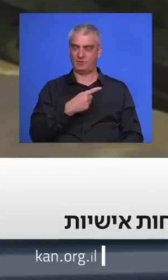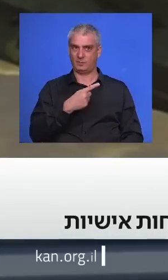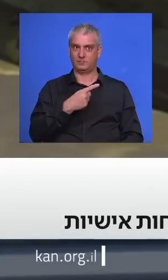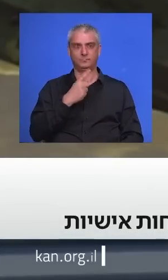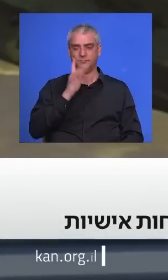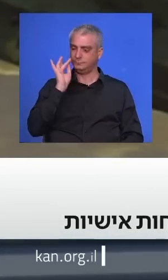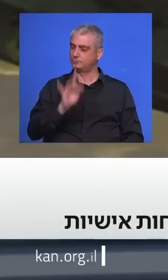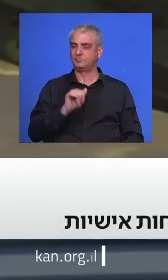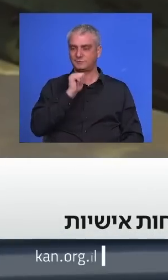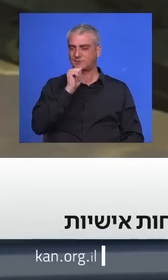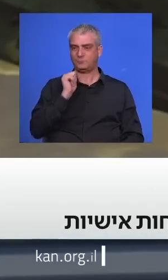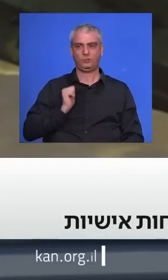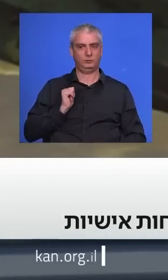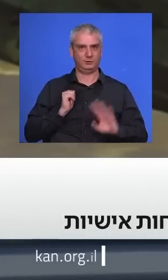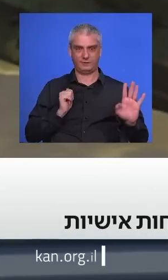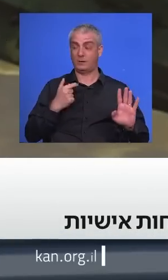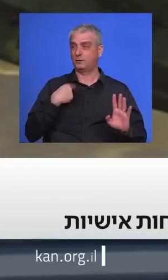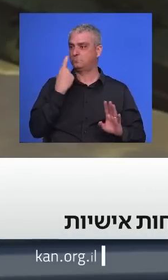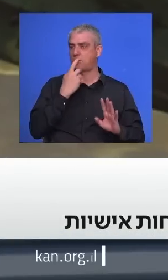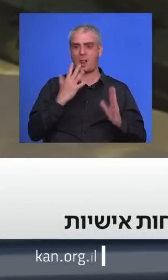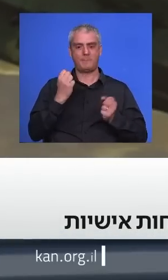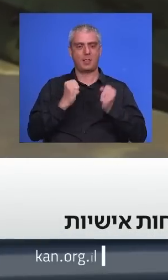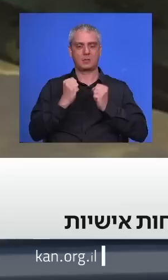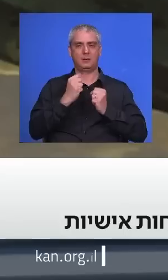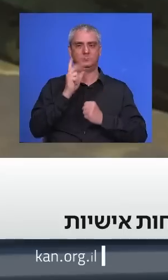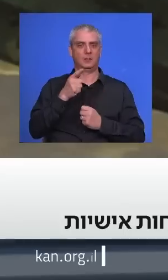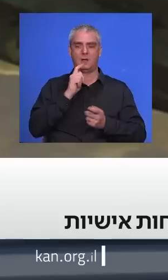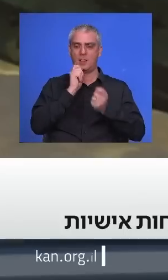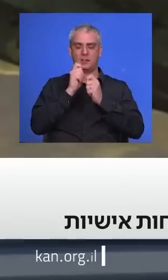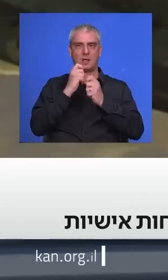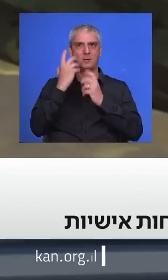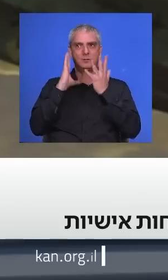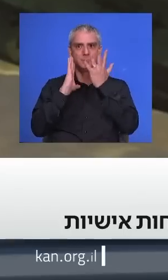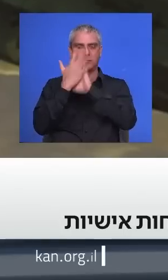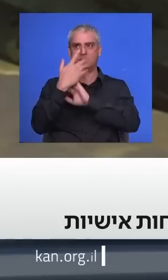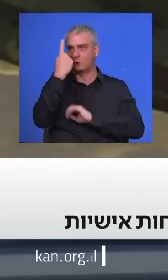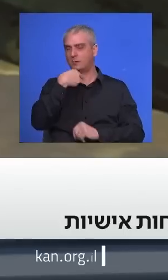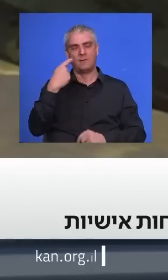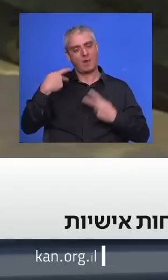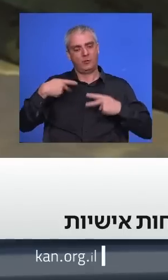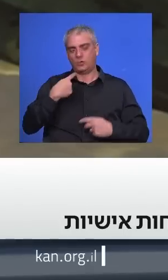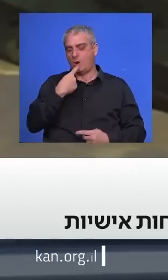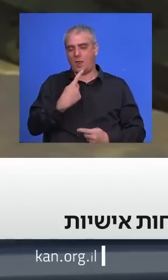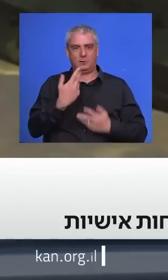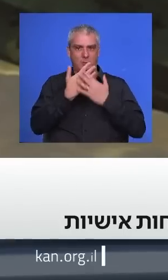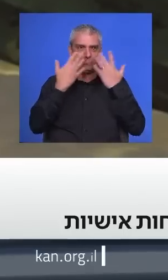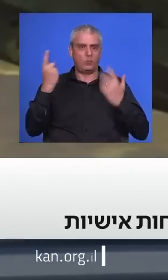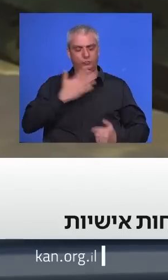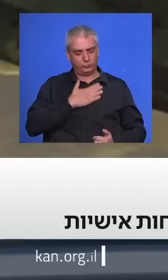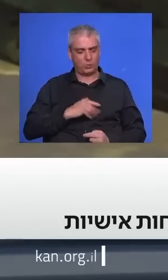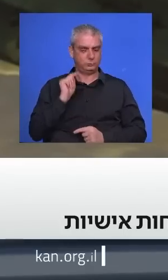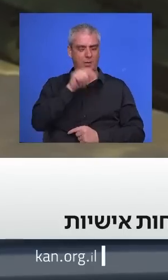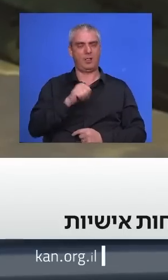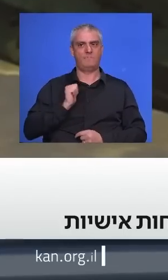מתנגד לסרבנות. אני תוהה למה טייס צריך להתראיין בעיוות קול ולחשוש להגיד את הברור מאליו שהוא רוצה להתייצב